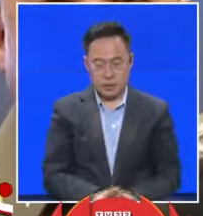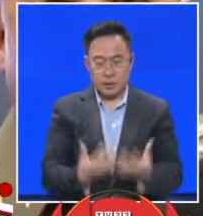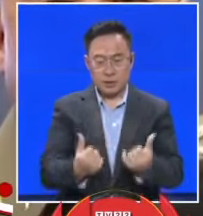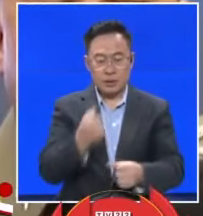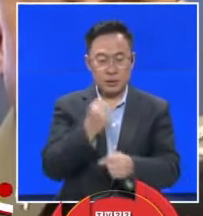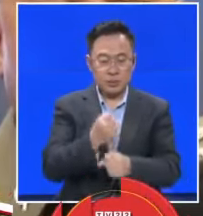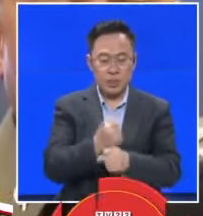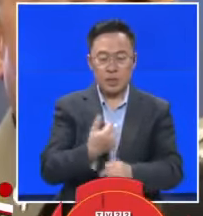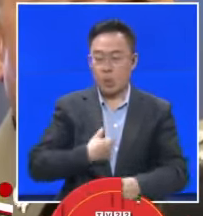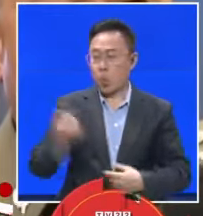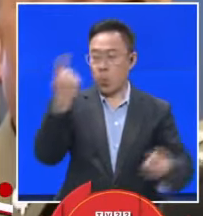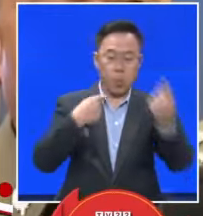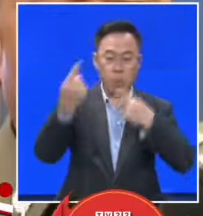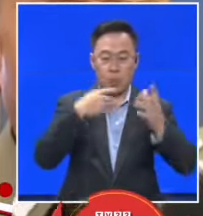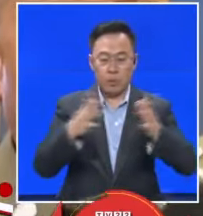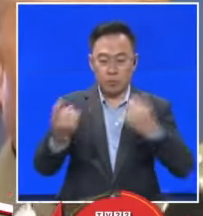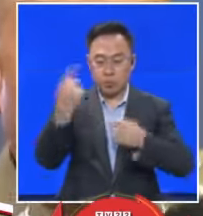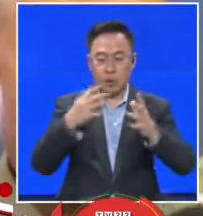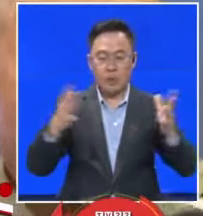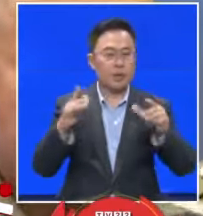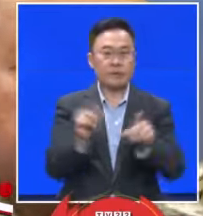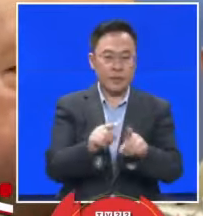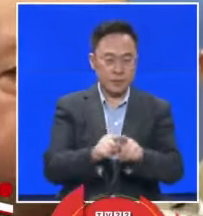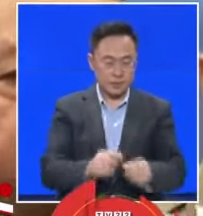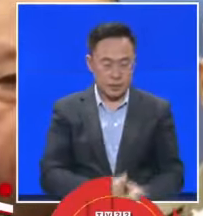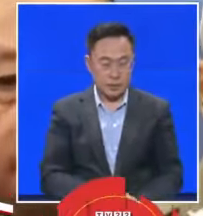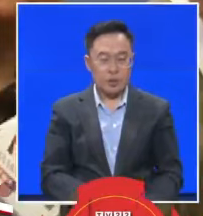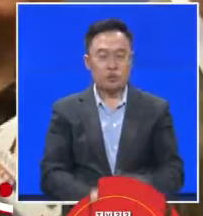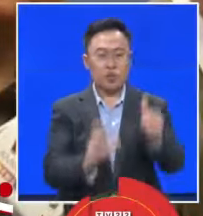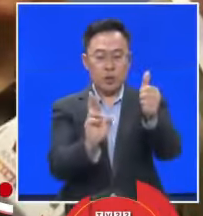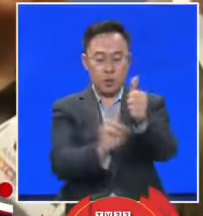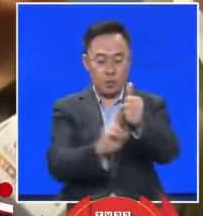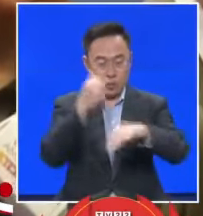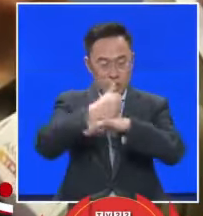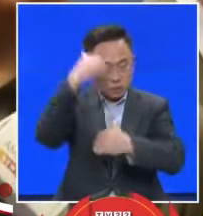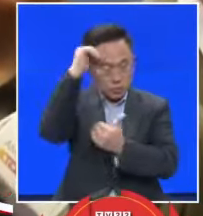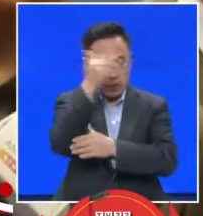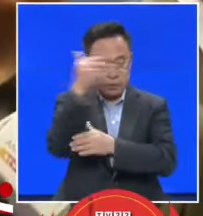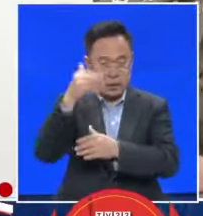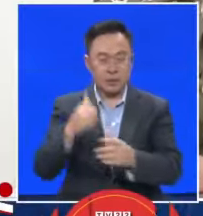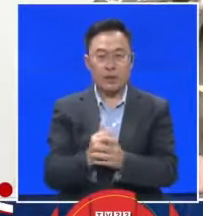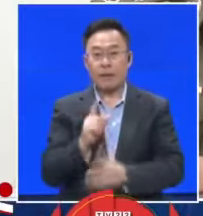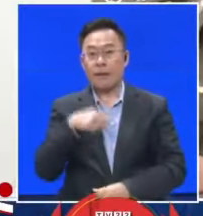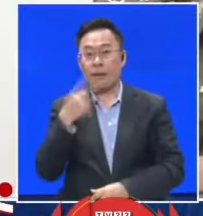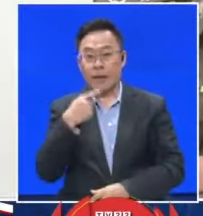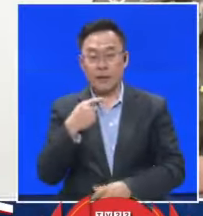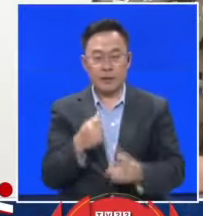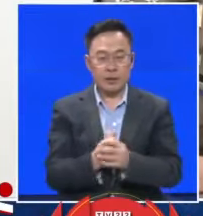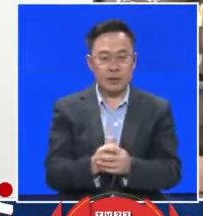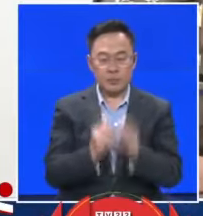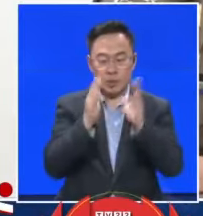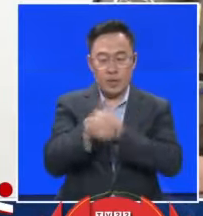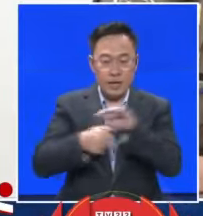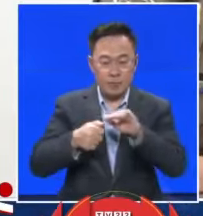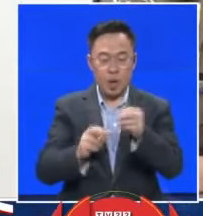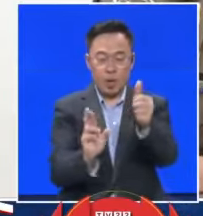าท่านเองท่านยังโดนมาเยอะเลยนะฮะแล้วบอกว่าที่บิ๊กโจ๊กพูดเนี่ยมีตำรวจยศใหญ่ในคดีเว็บพนันเป็นอีแอบไม่